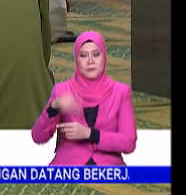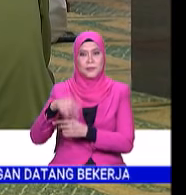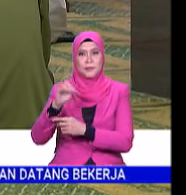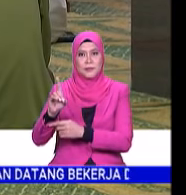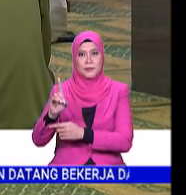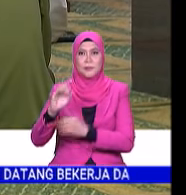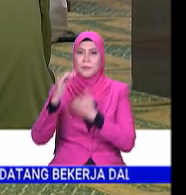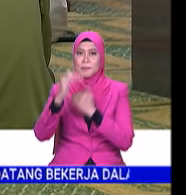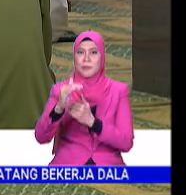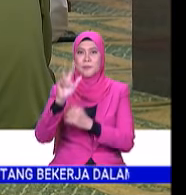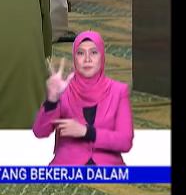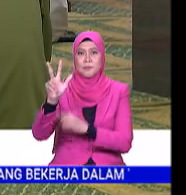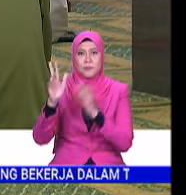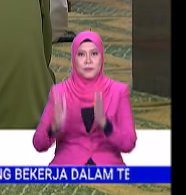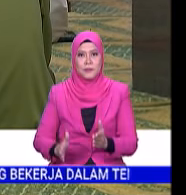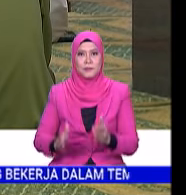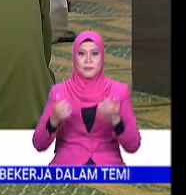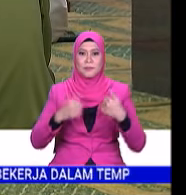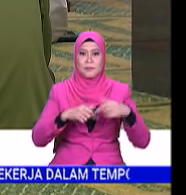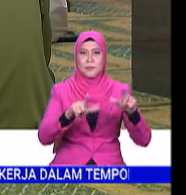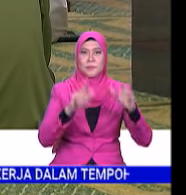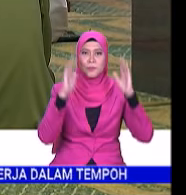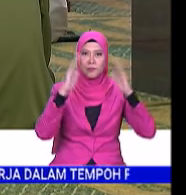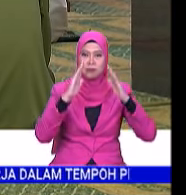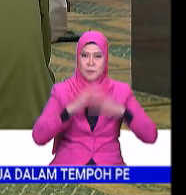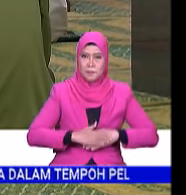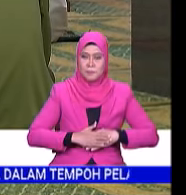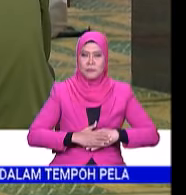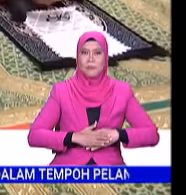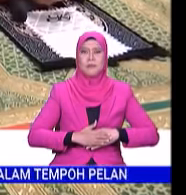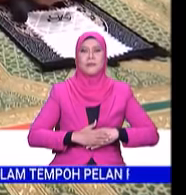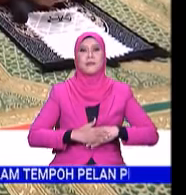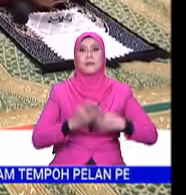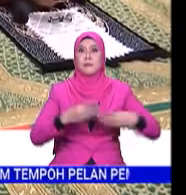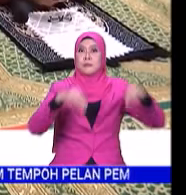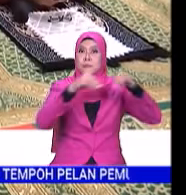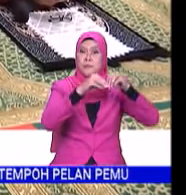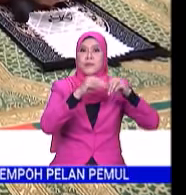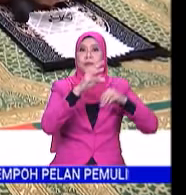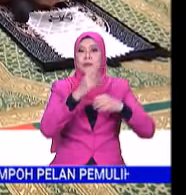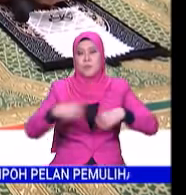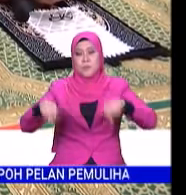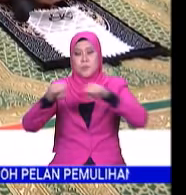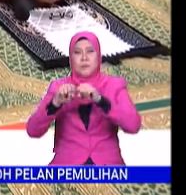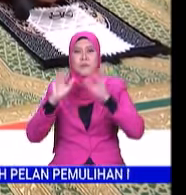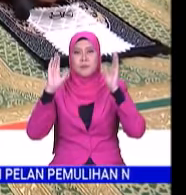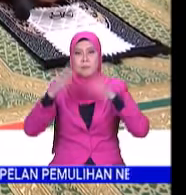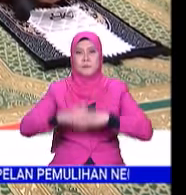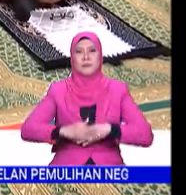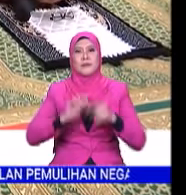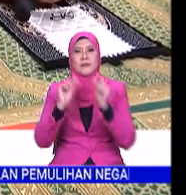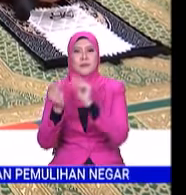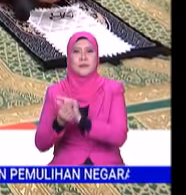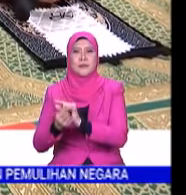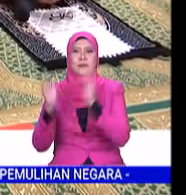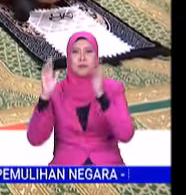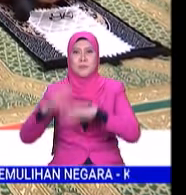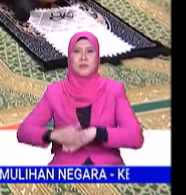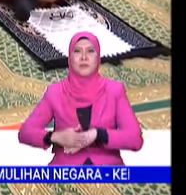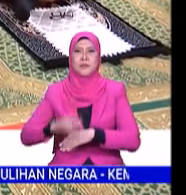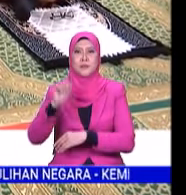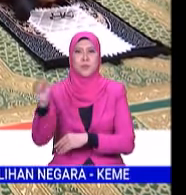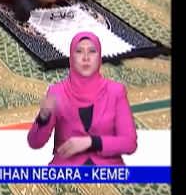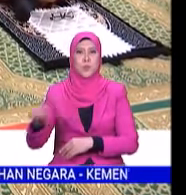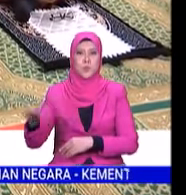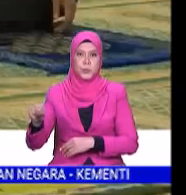hanya 3 orang dibenar hadir di ke rumah ibadah itu dengan solat Jumaat digantikan dengan solat Zuhur.